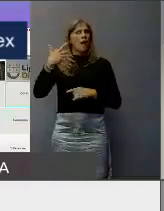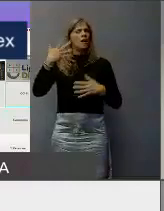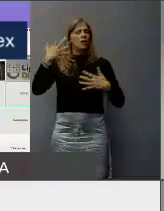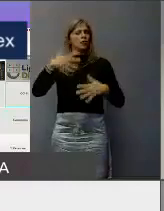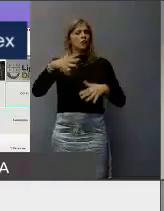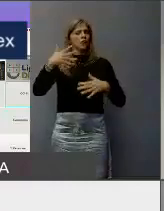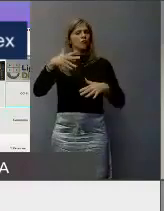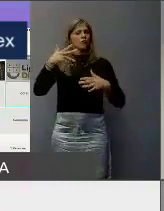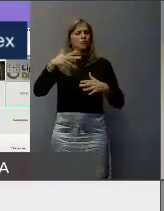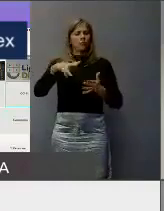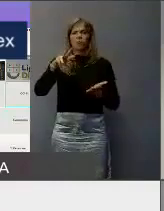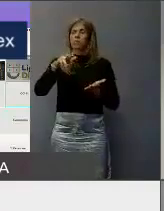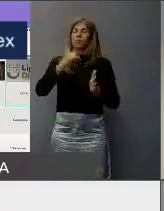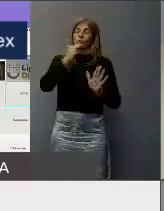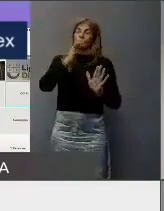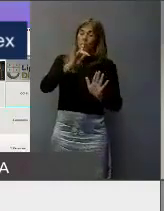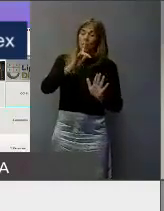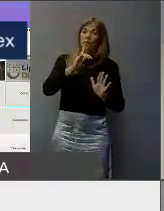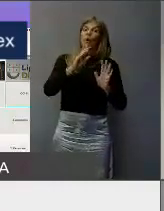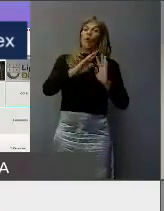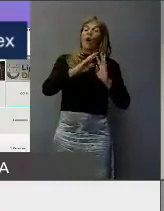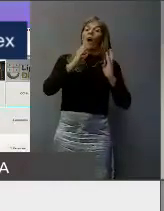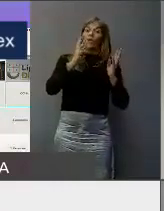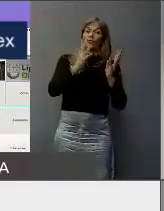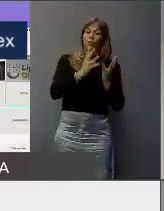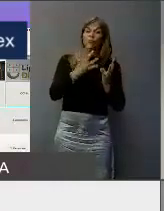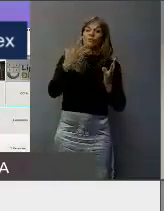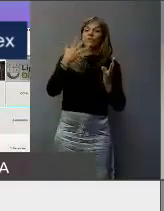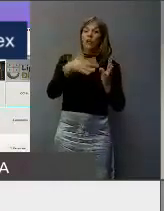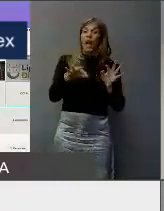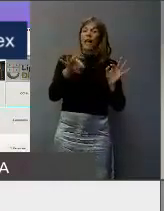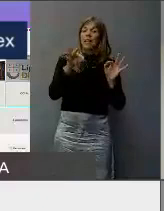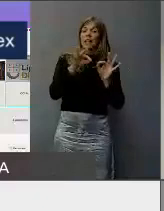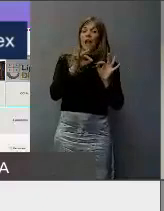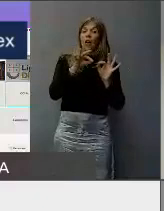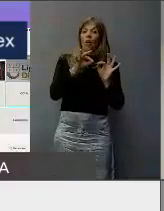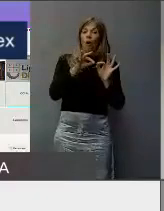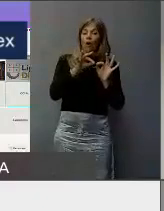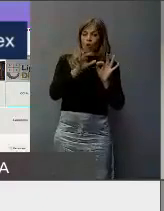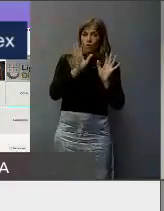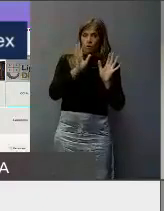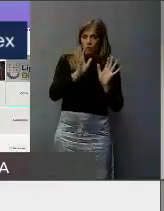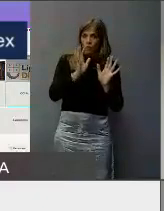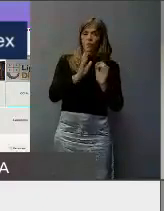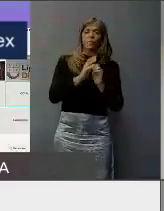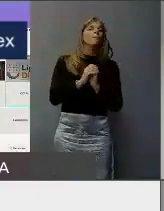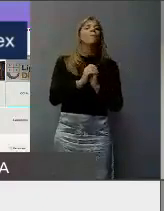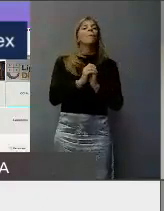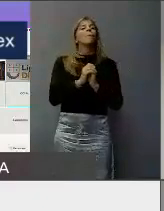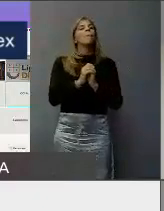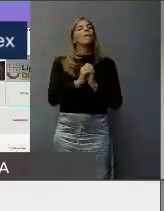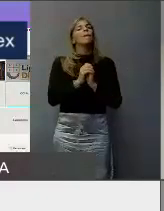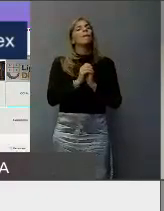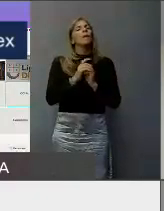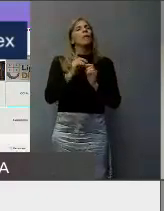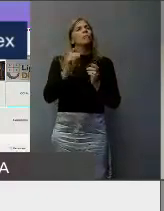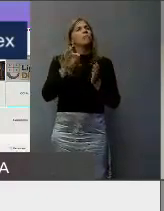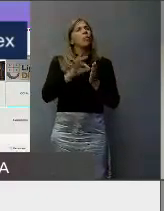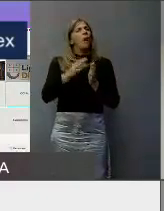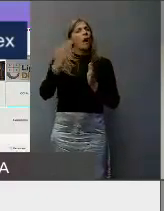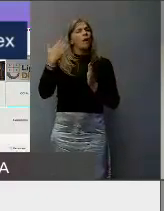pardon accolto come raccomandazione nella seduta del 18